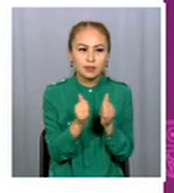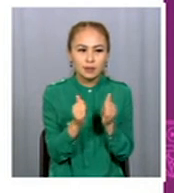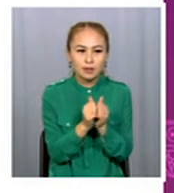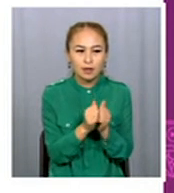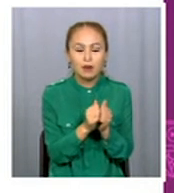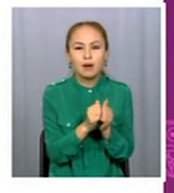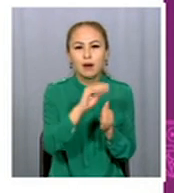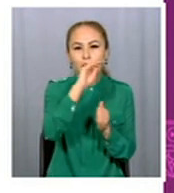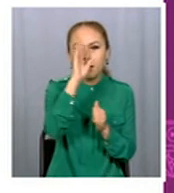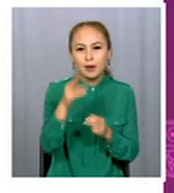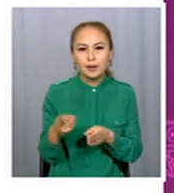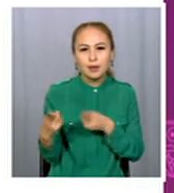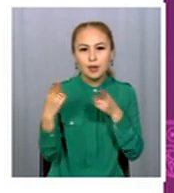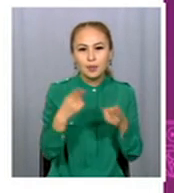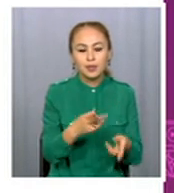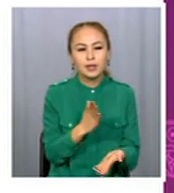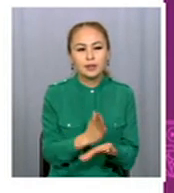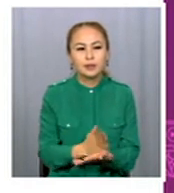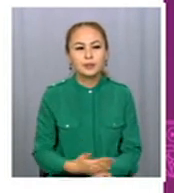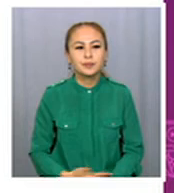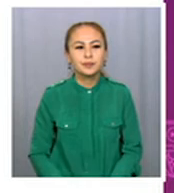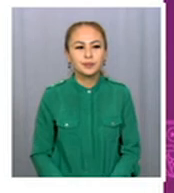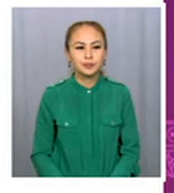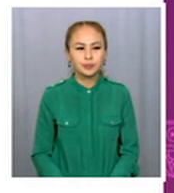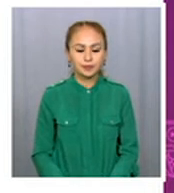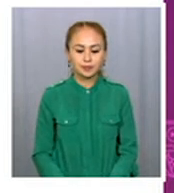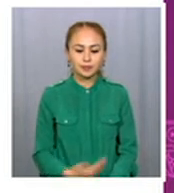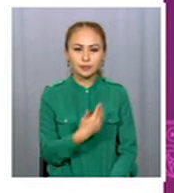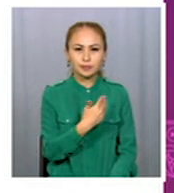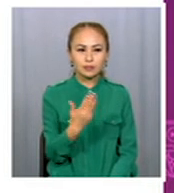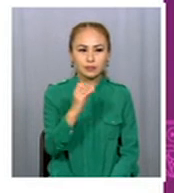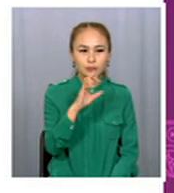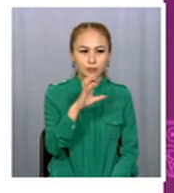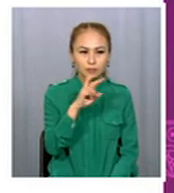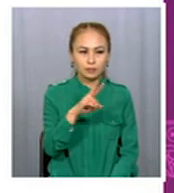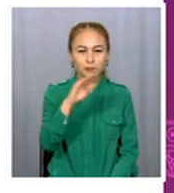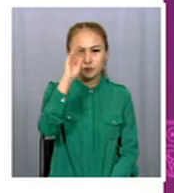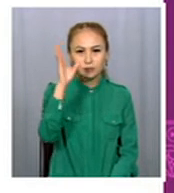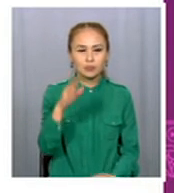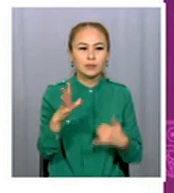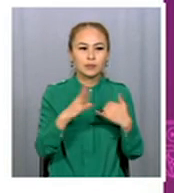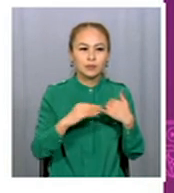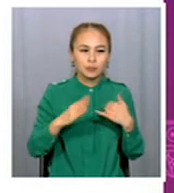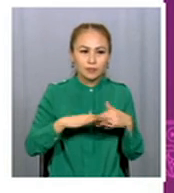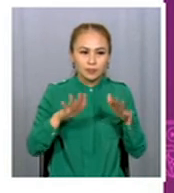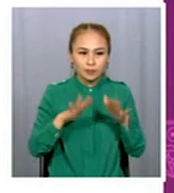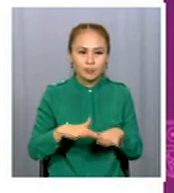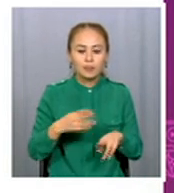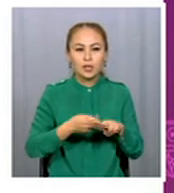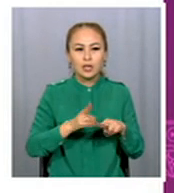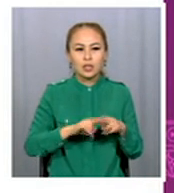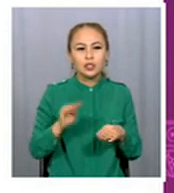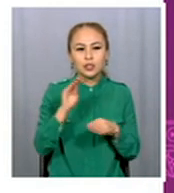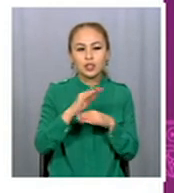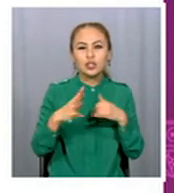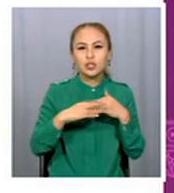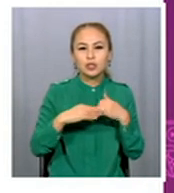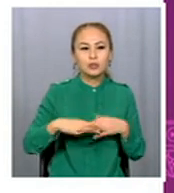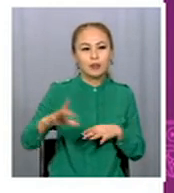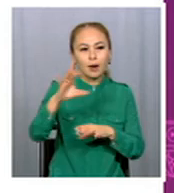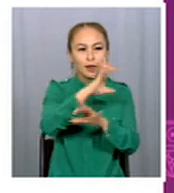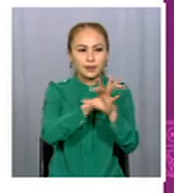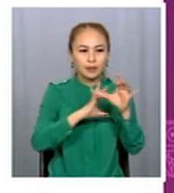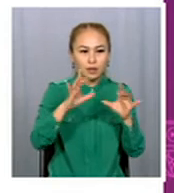жер серігі Айға апарды. Олар Ерболға айдың жер серігі екенін және